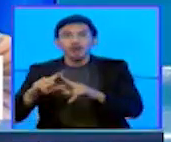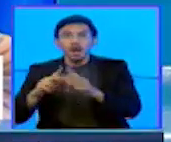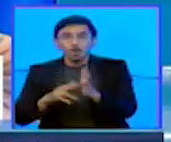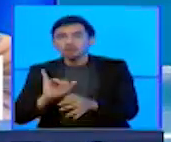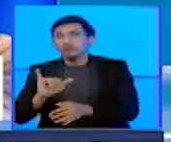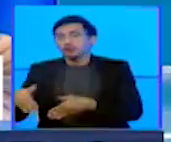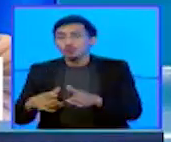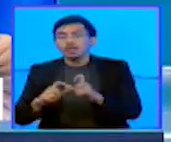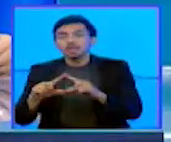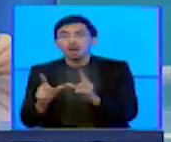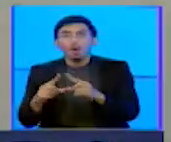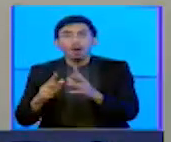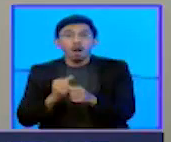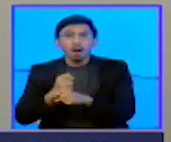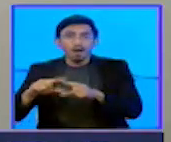Sungai Sawangan.